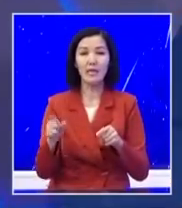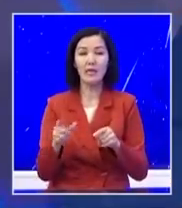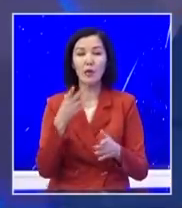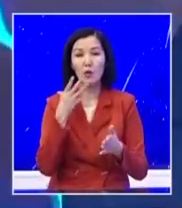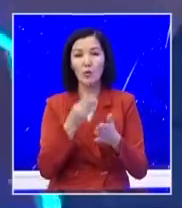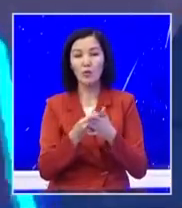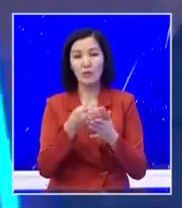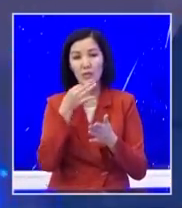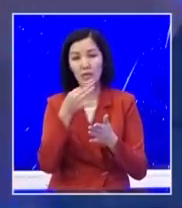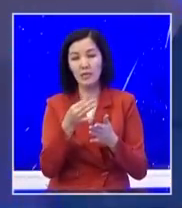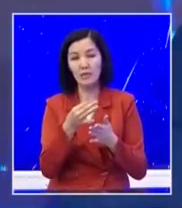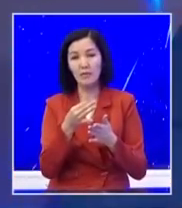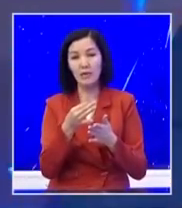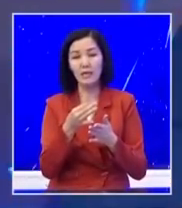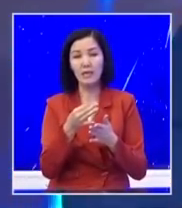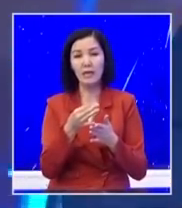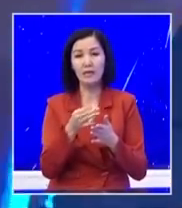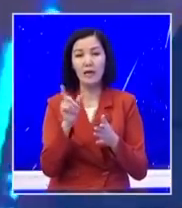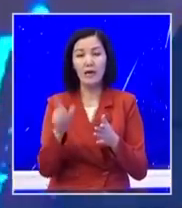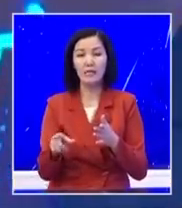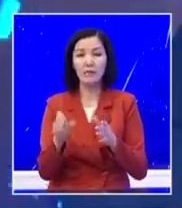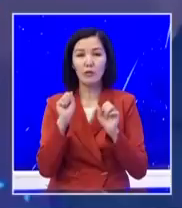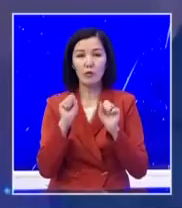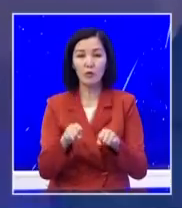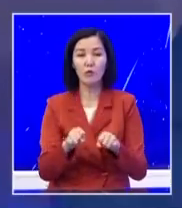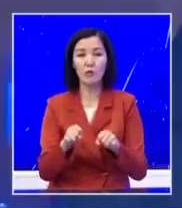тәжірибемен айналысатын адамдар, азаматтық құқықтық